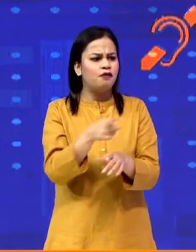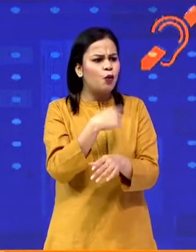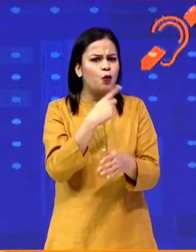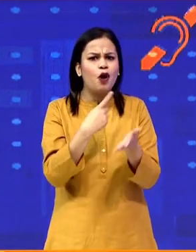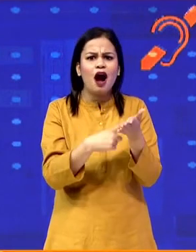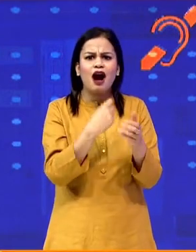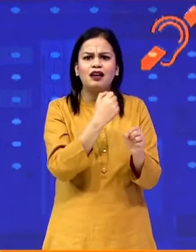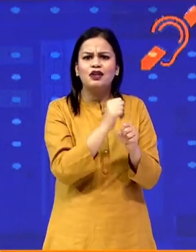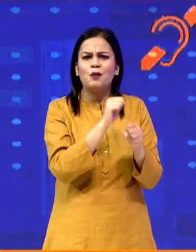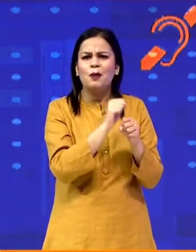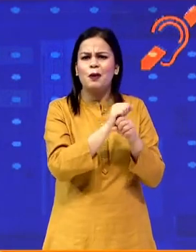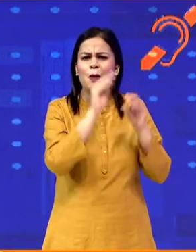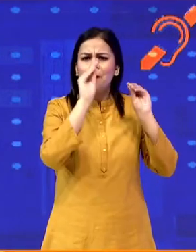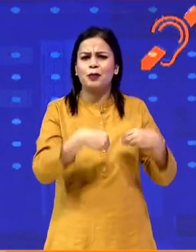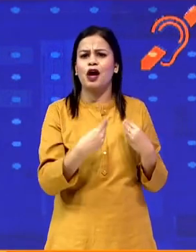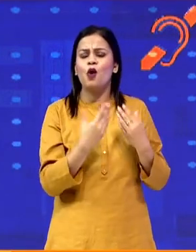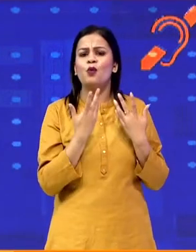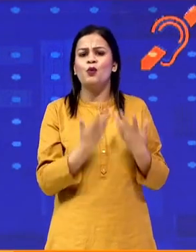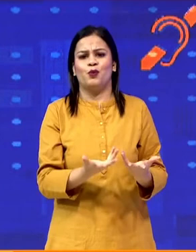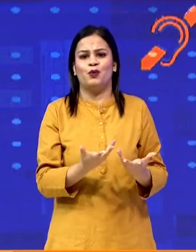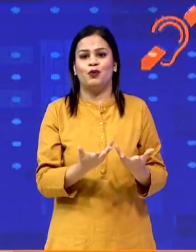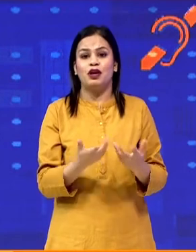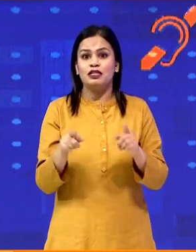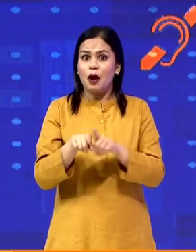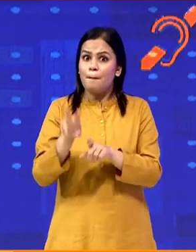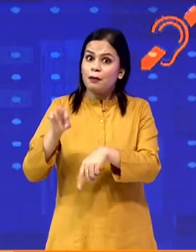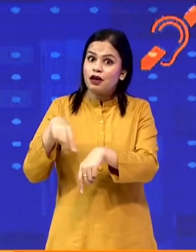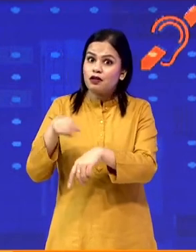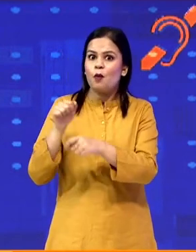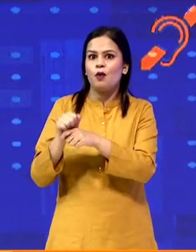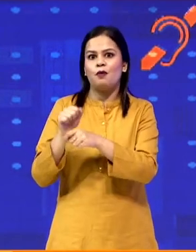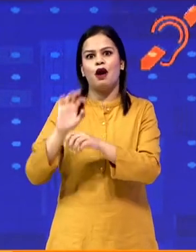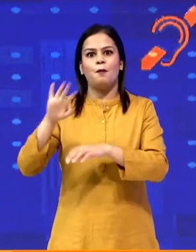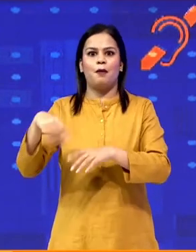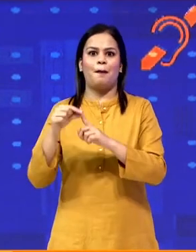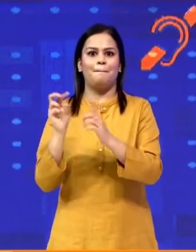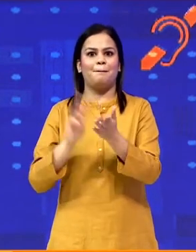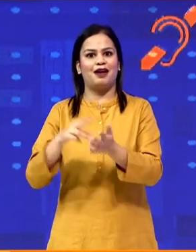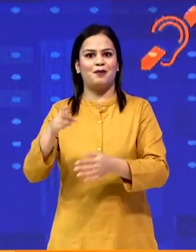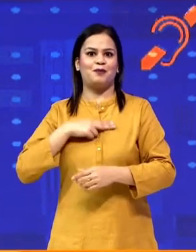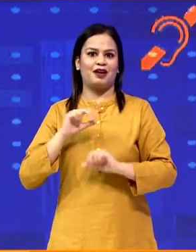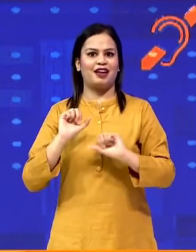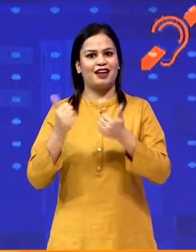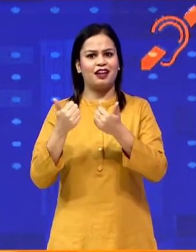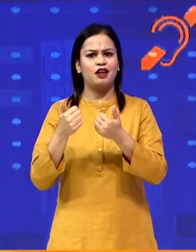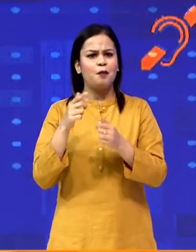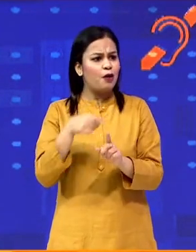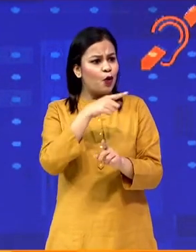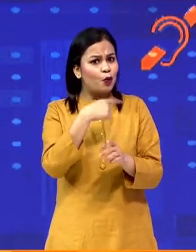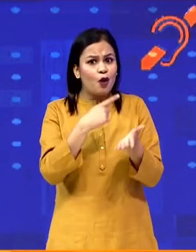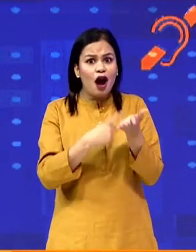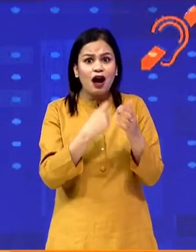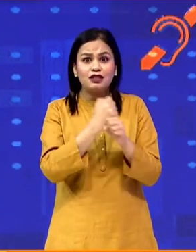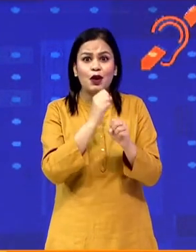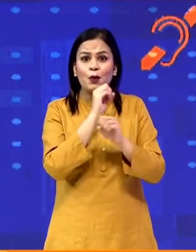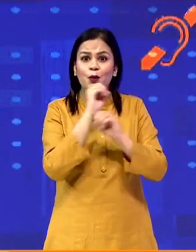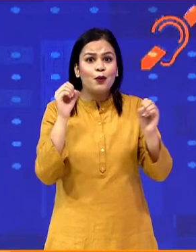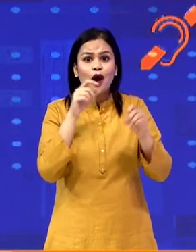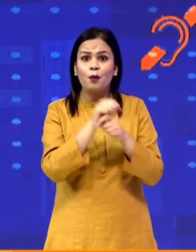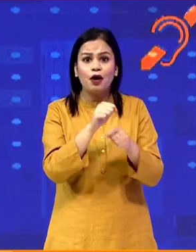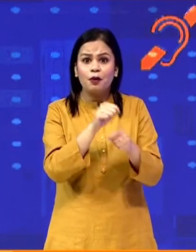घंटे किया तो प्रधानमंत्री बने यह 20 मिनट में कम करके ही प्रधानमंत्री बन्ना चाहते तो नहीं है पॉसिबल